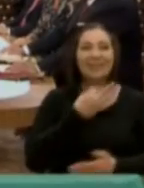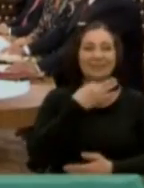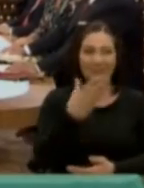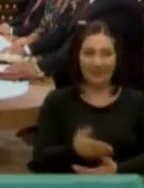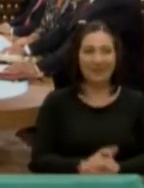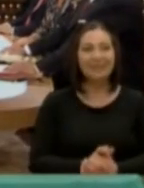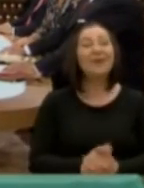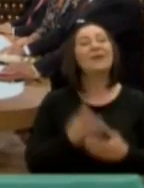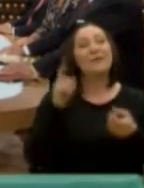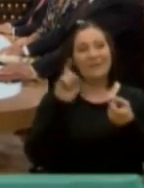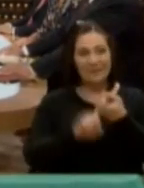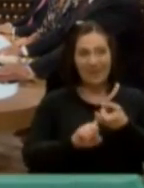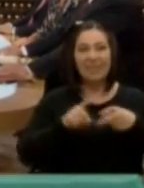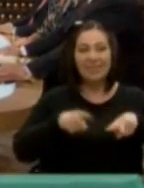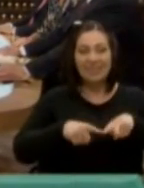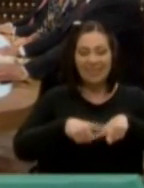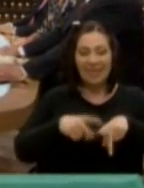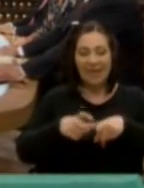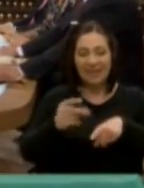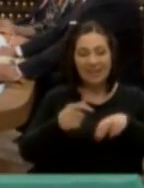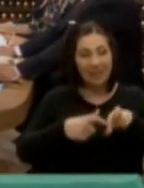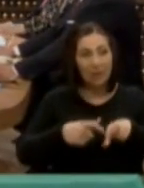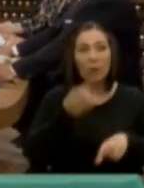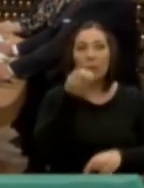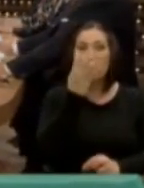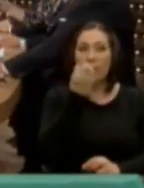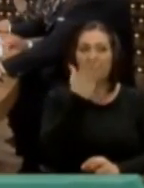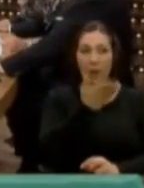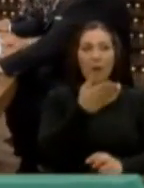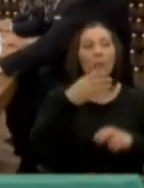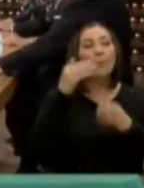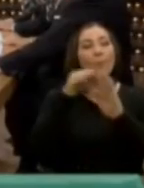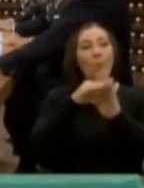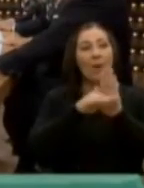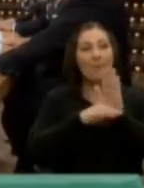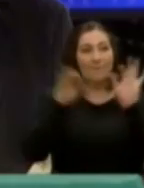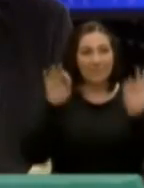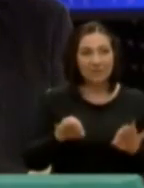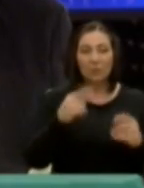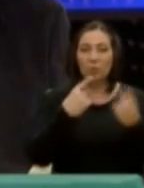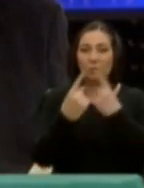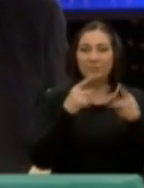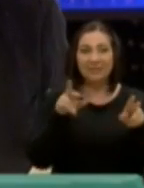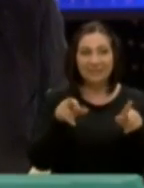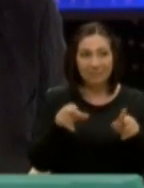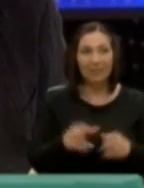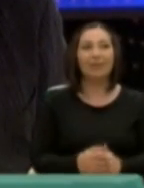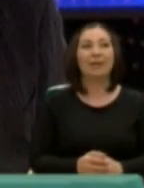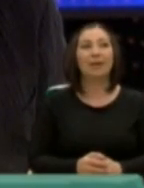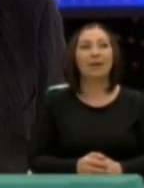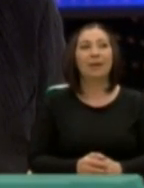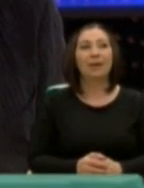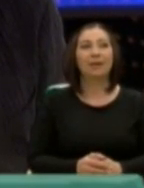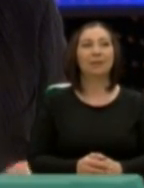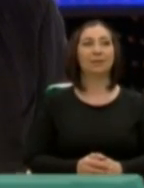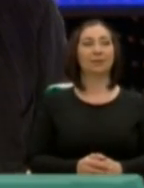teşekkür ederiz. Ve Sayın Nadir Güllü. Evet. Efendim ilk önce tabii ki program başında da konuştuğumuz gibi, ondan